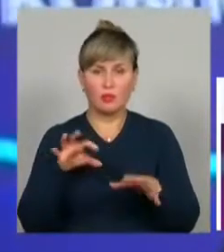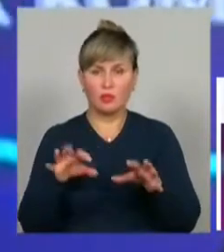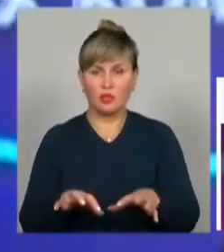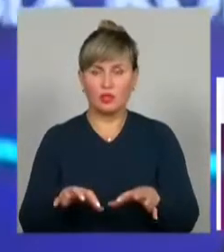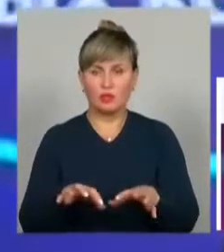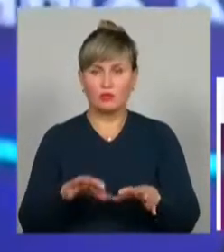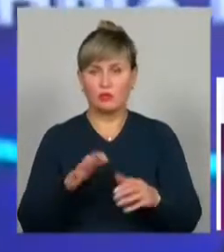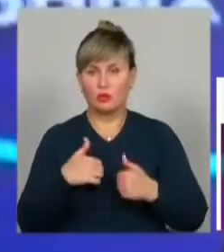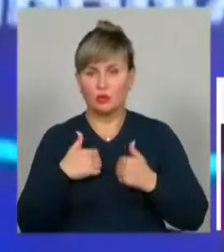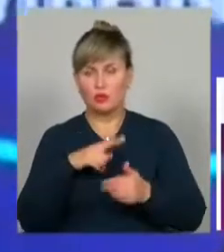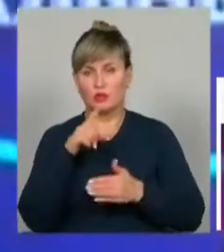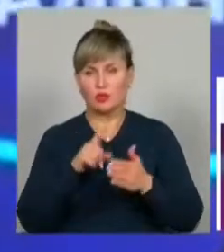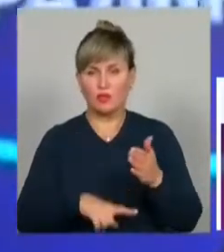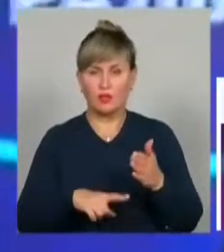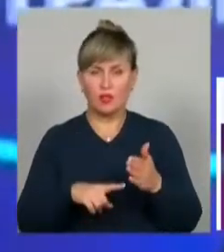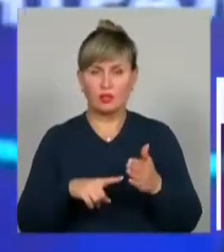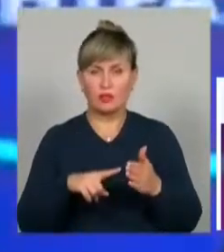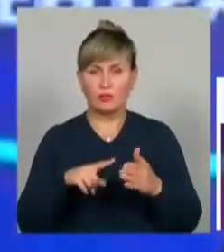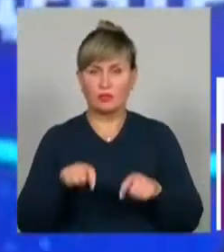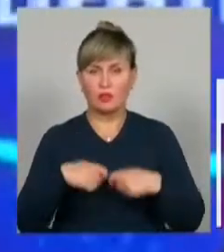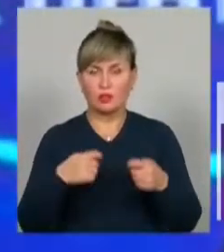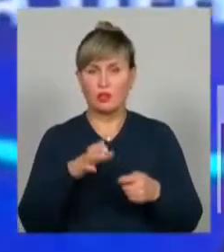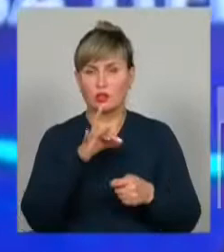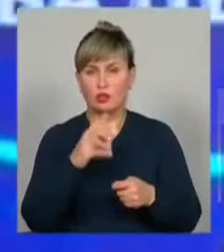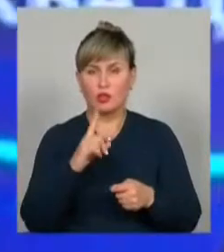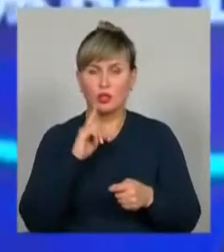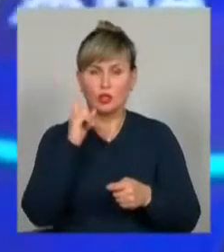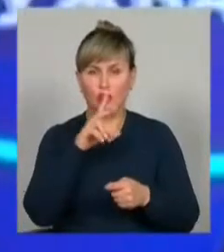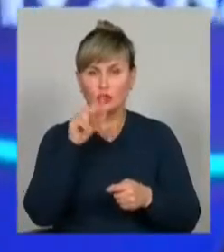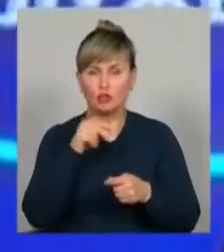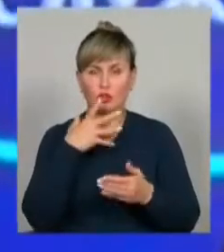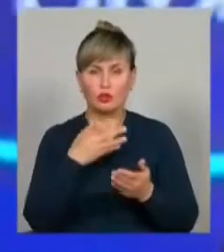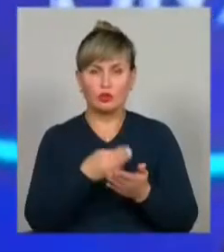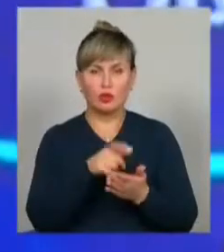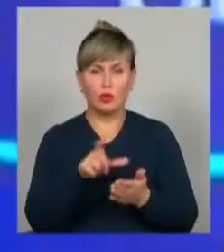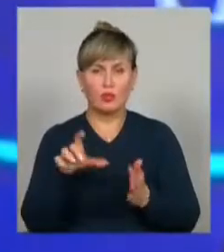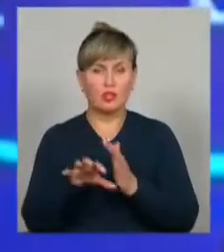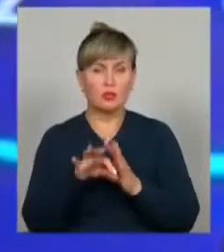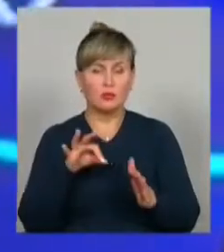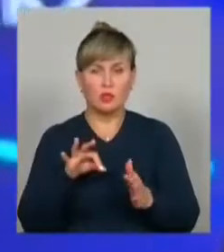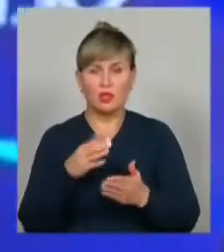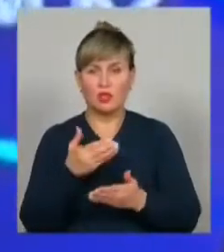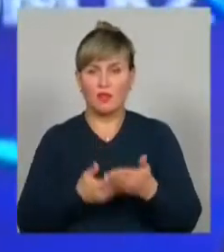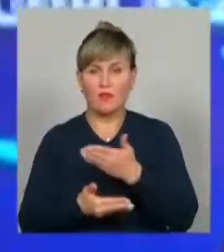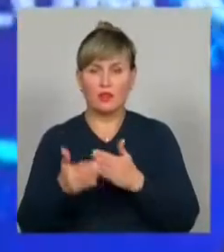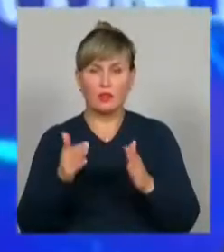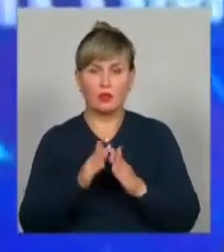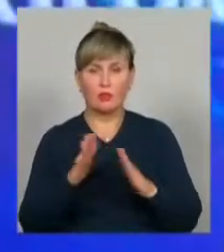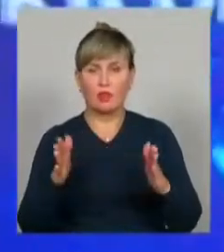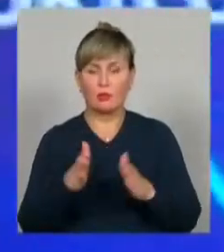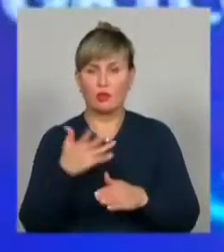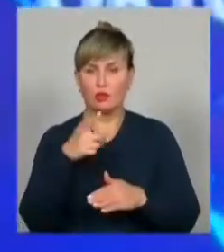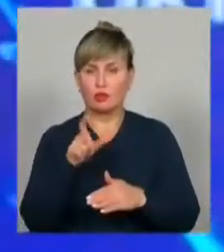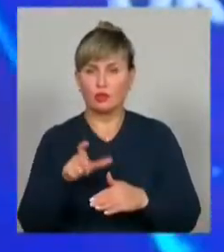ОСИ или доверенного лица простого товарищества сроком на 1 год из числа собственников, избрание совета дома не менее 3 человек из